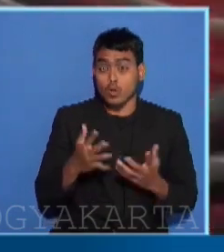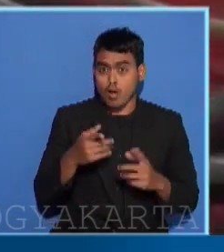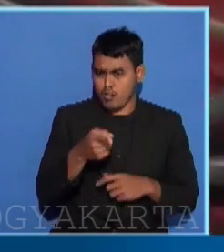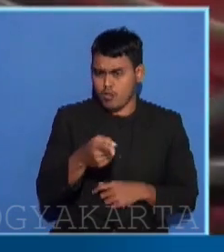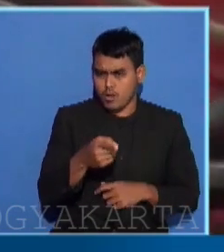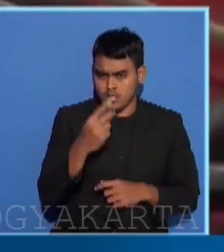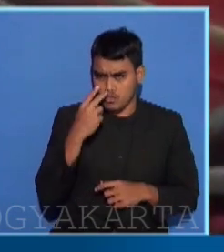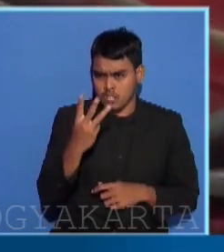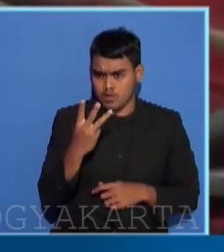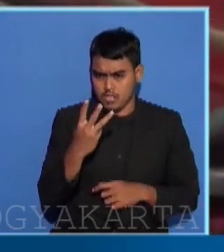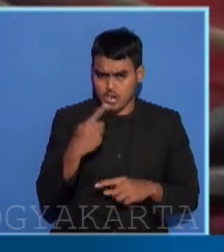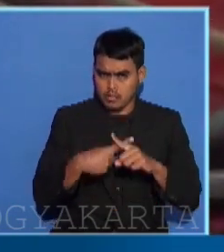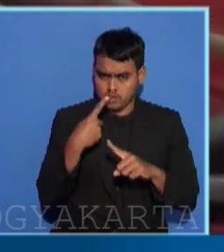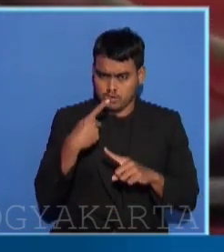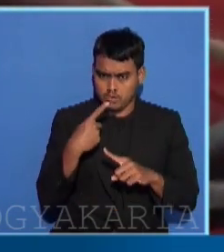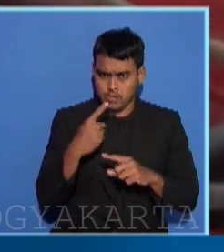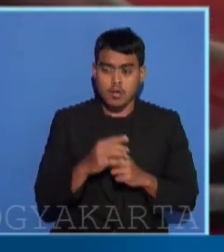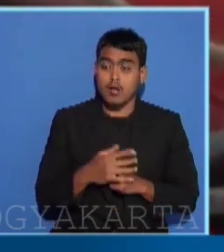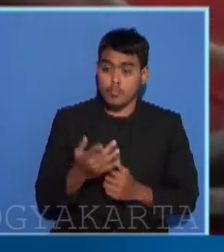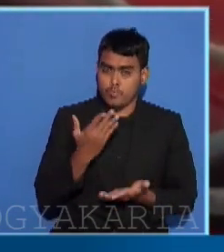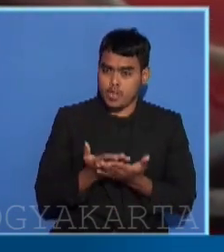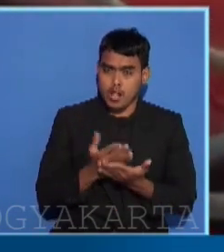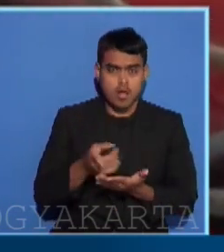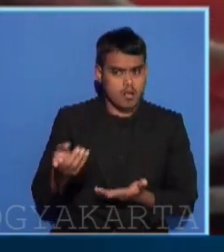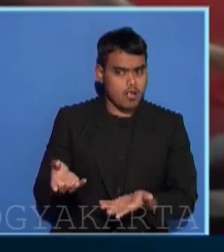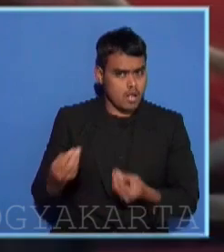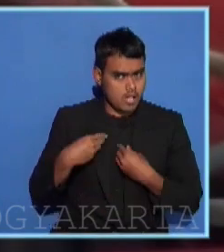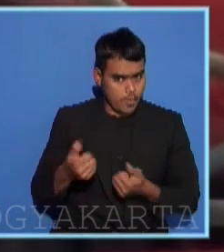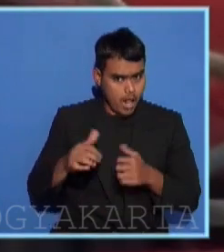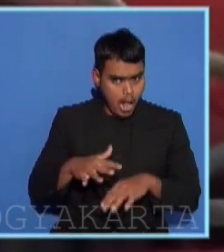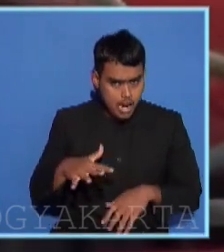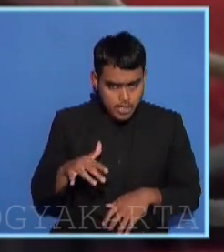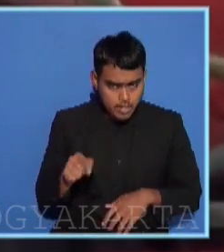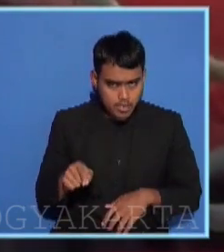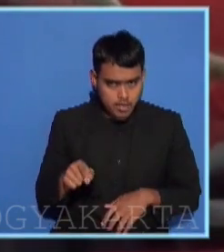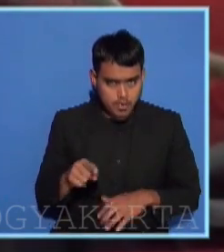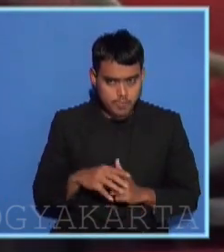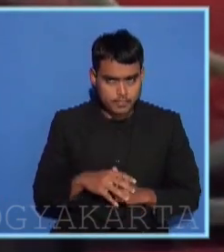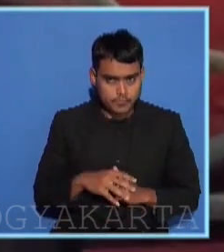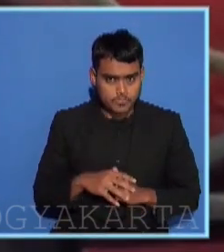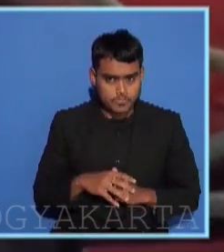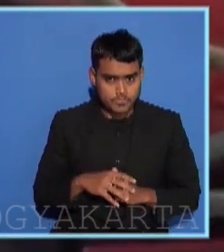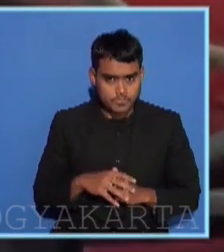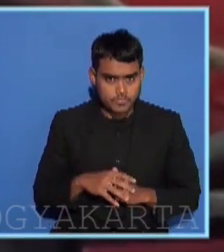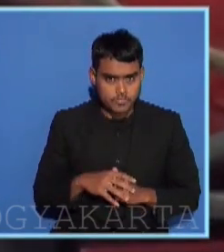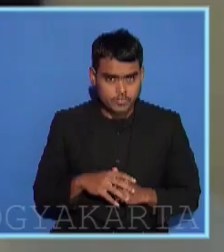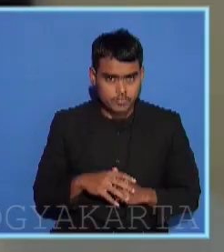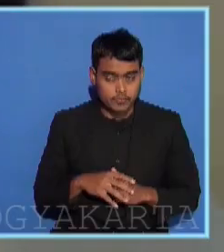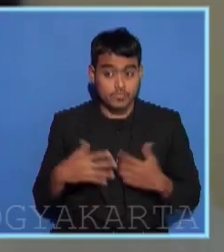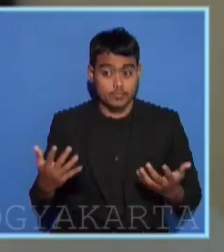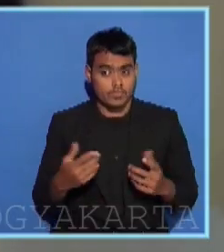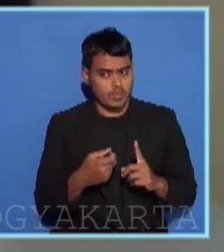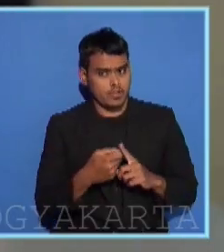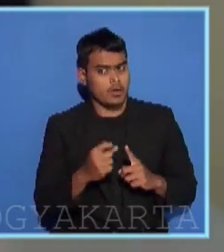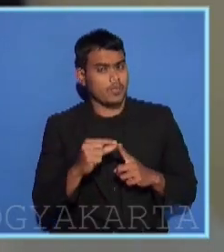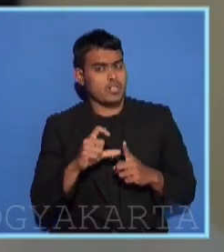tiga kali disuruh mengambilkan air yang ada dari tidur dari PDAM